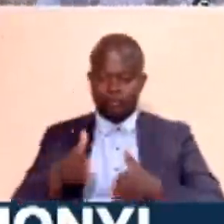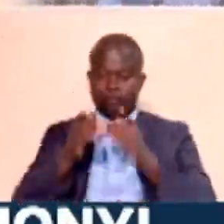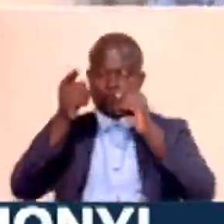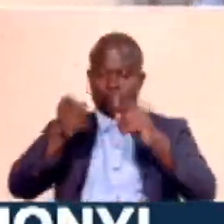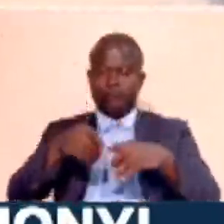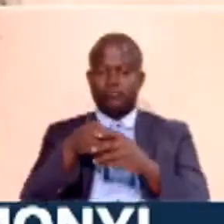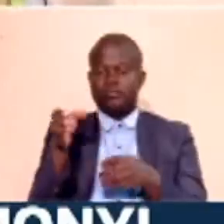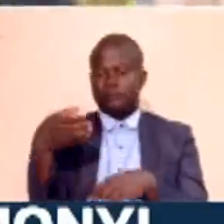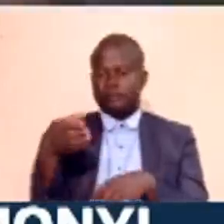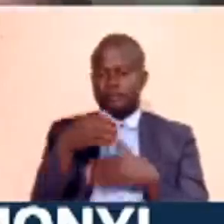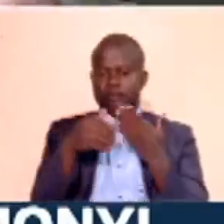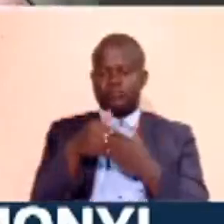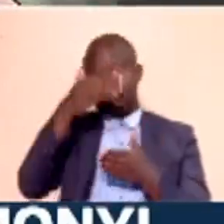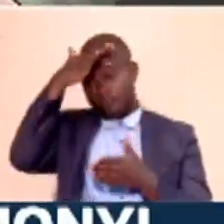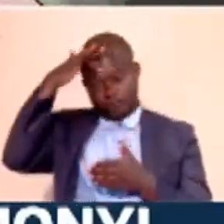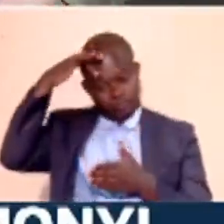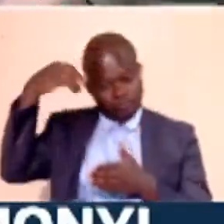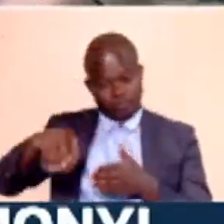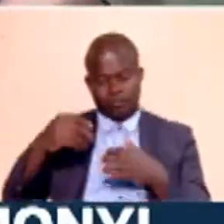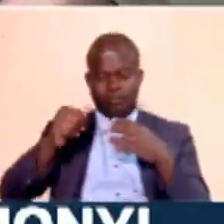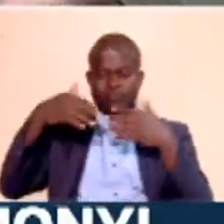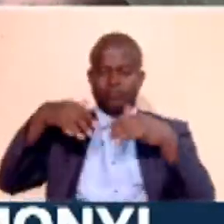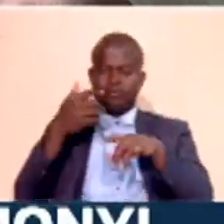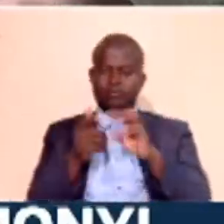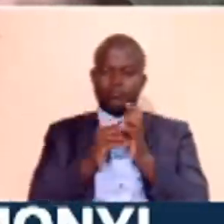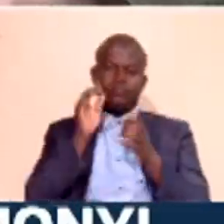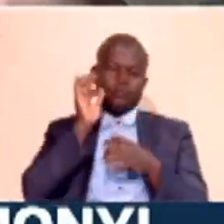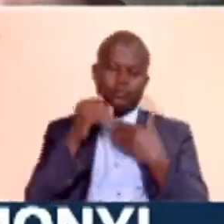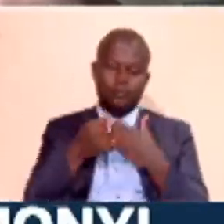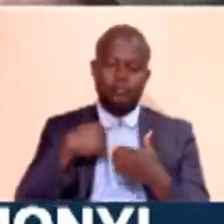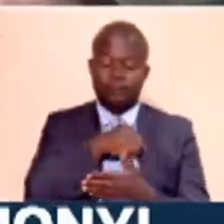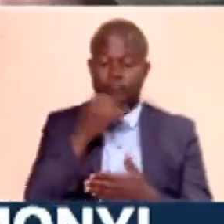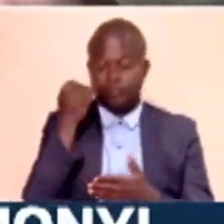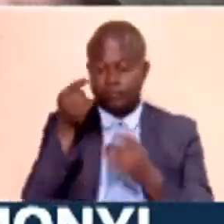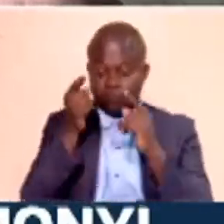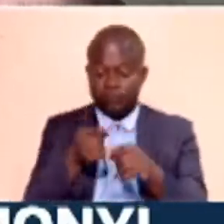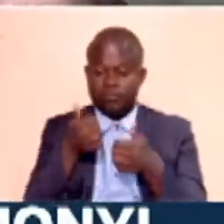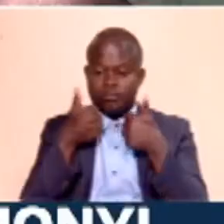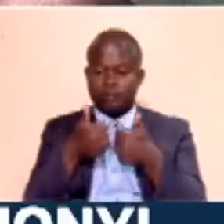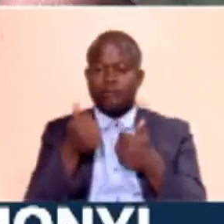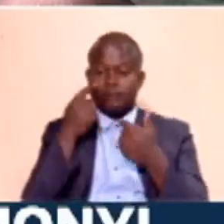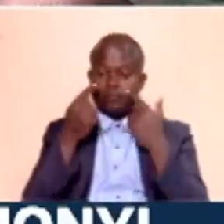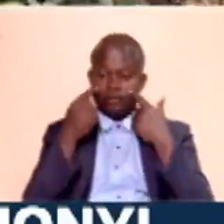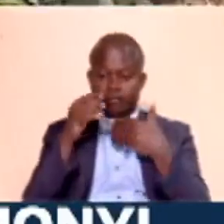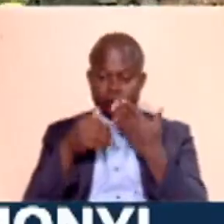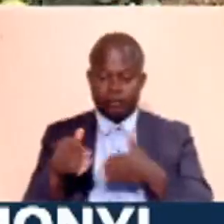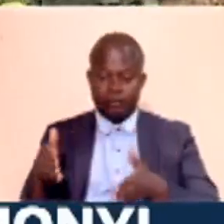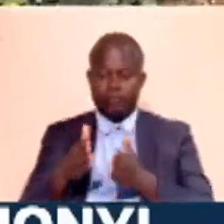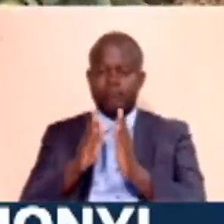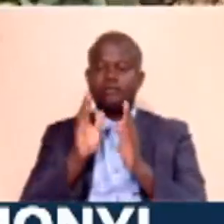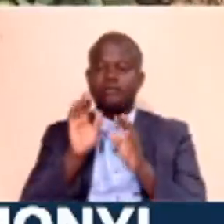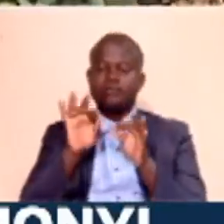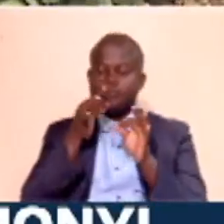kuri koperative biraduhenda cyane. Ariko imbuto yacu yabonetse neza twabonye umuhanda neza